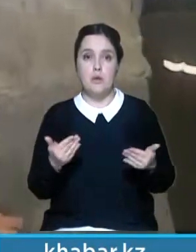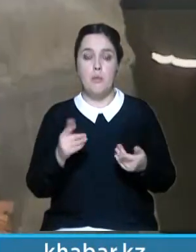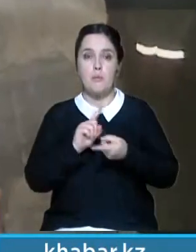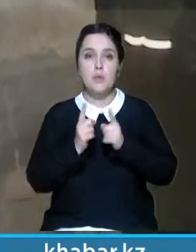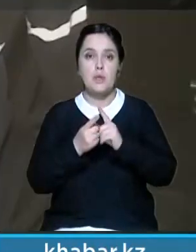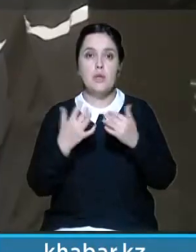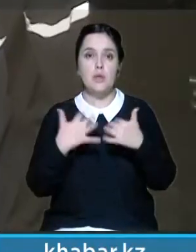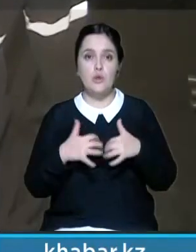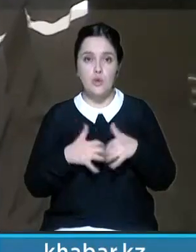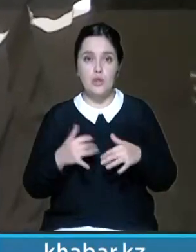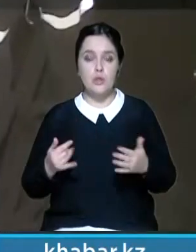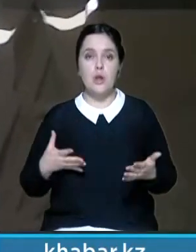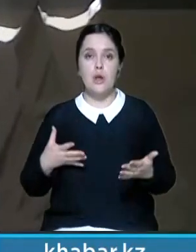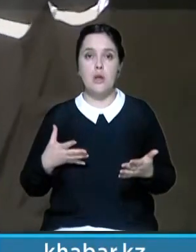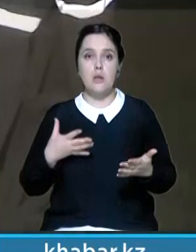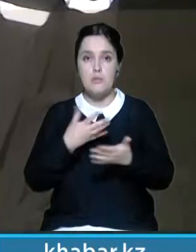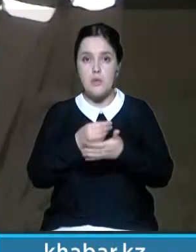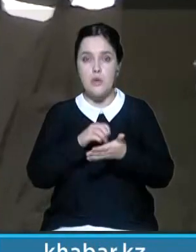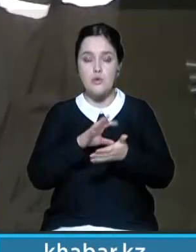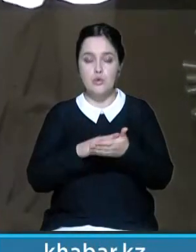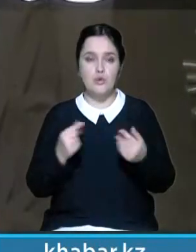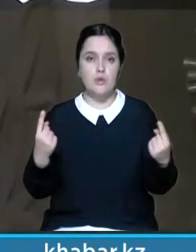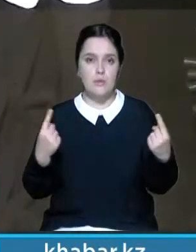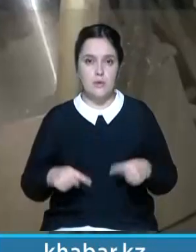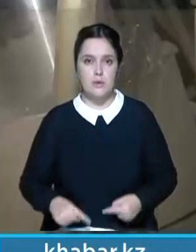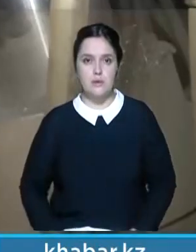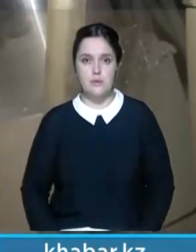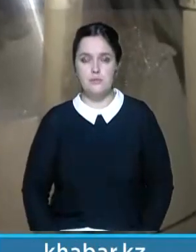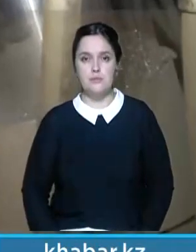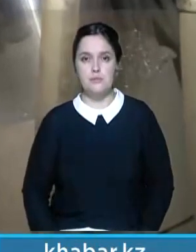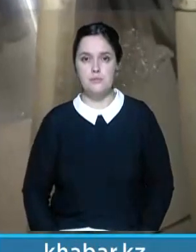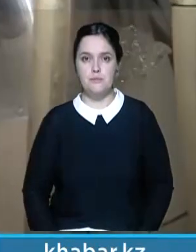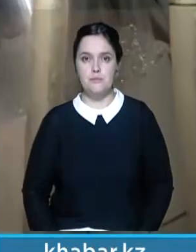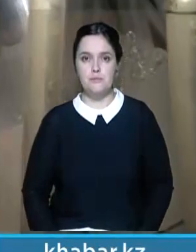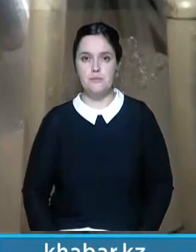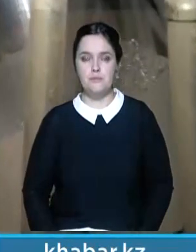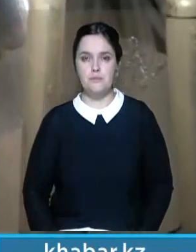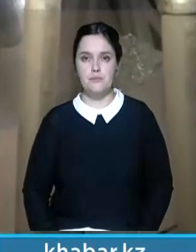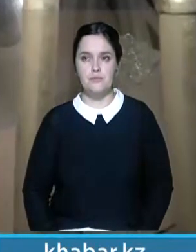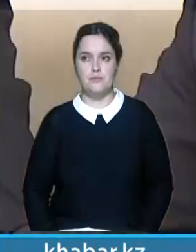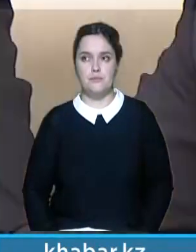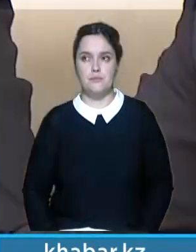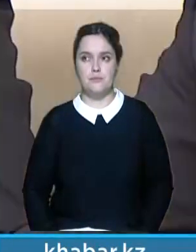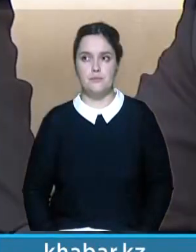предлагают произвести перерасчет нынешней компенсации с учетом инфляции.